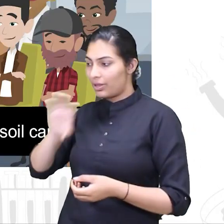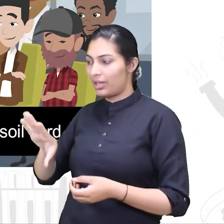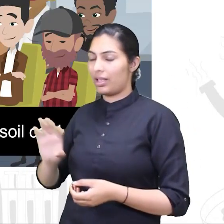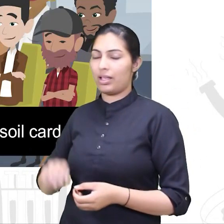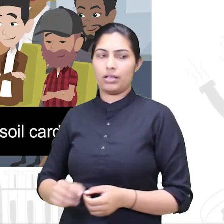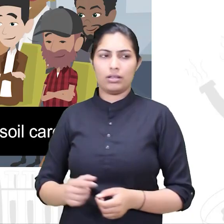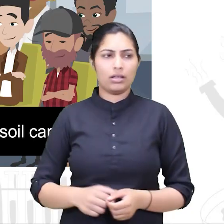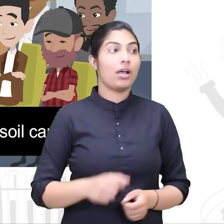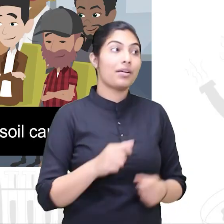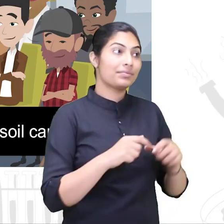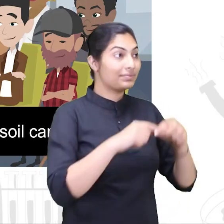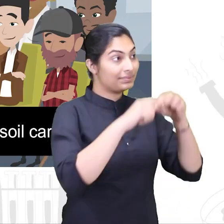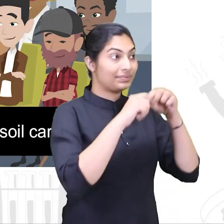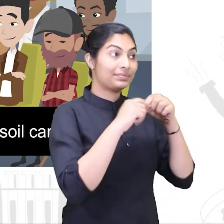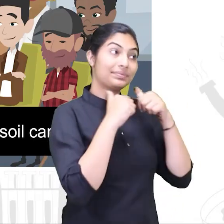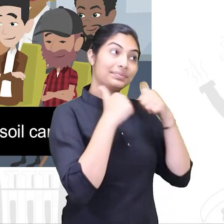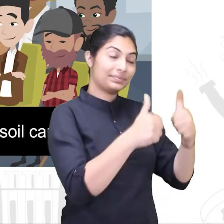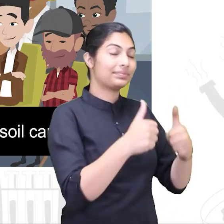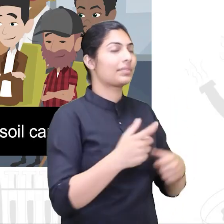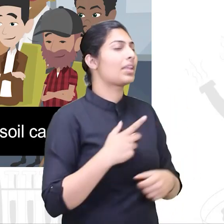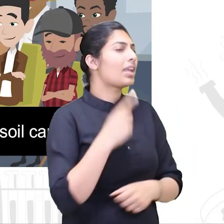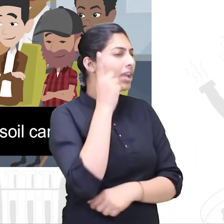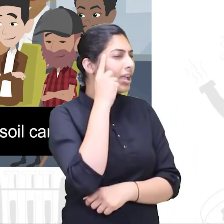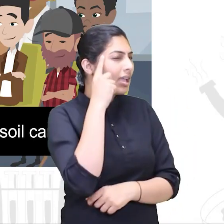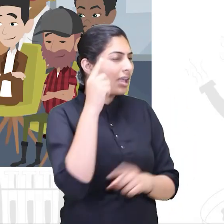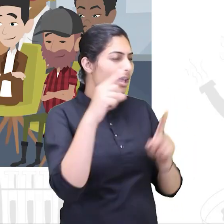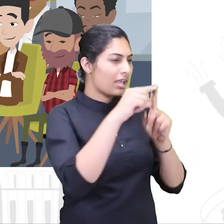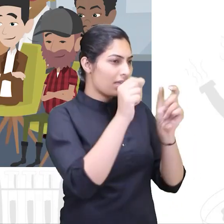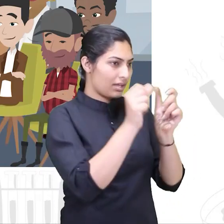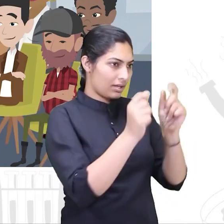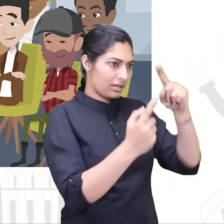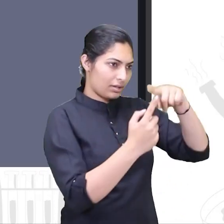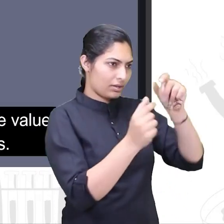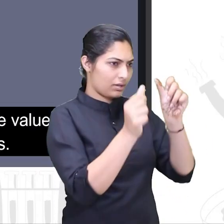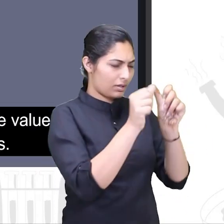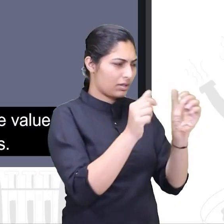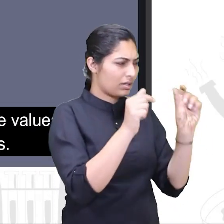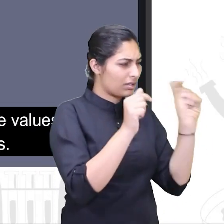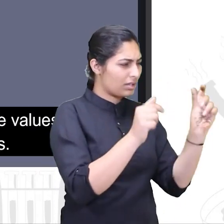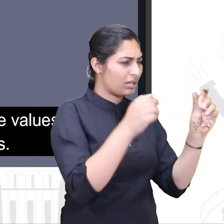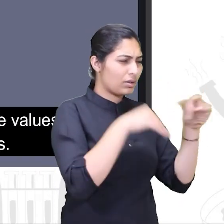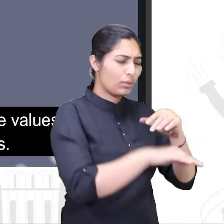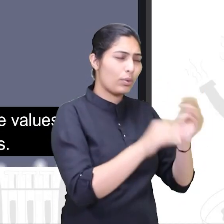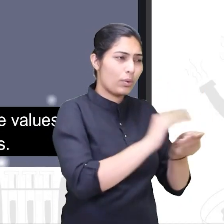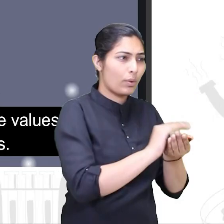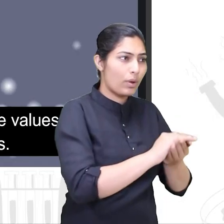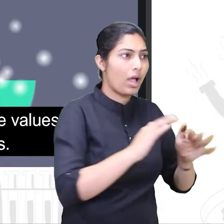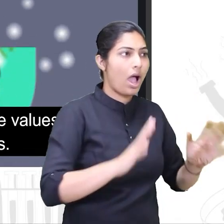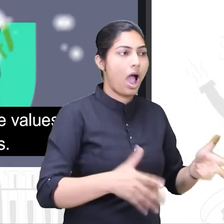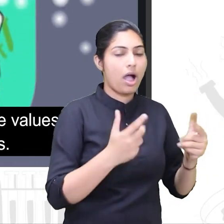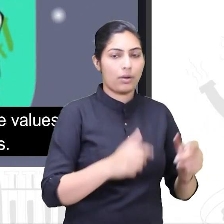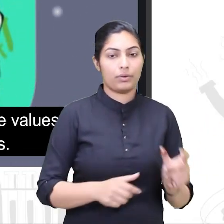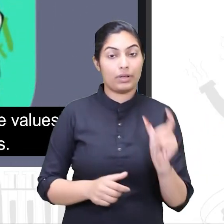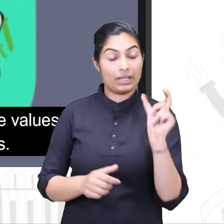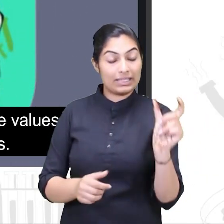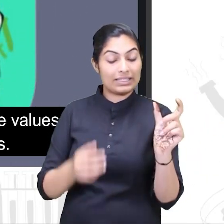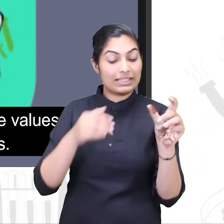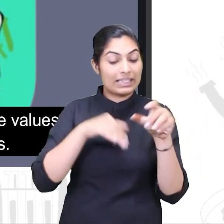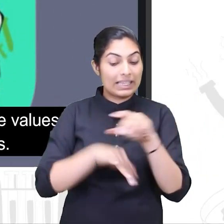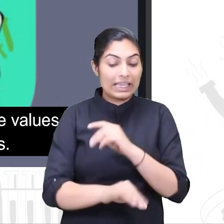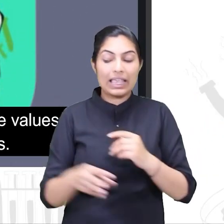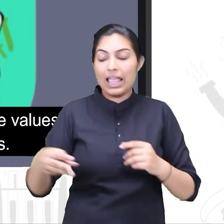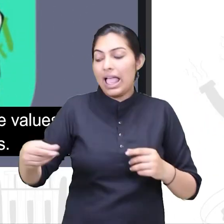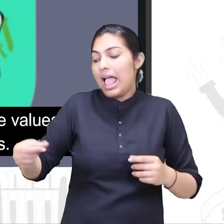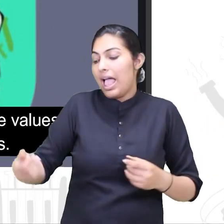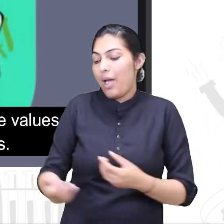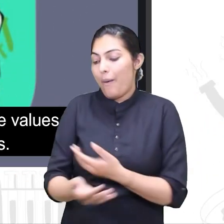सोच रही हूँ कि डेटा को सॉइल कार्ड में कैसे रखा जाता है। इस कार्ड में मिट्टी के पोषक तत्वों की